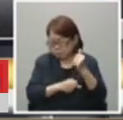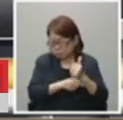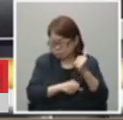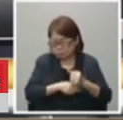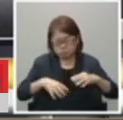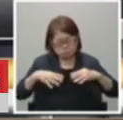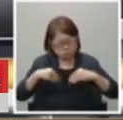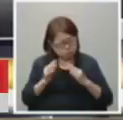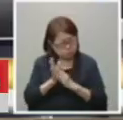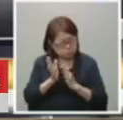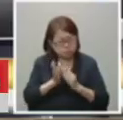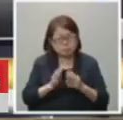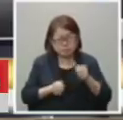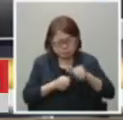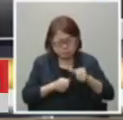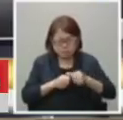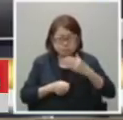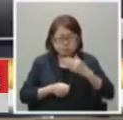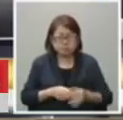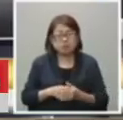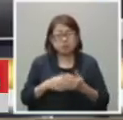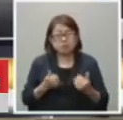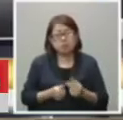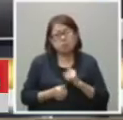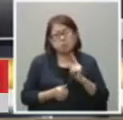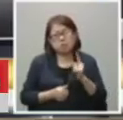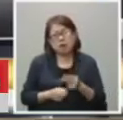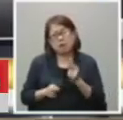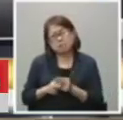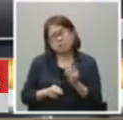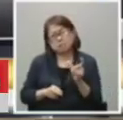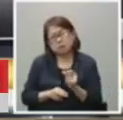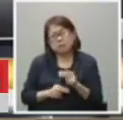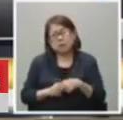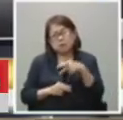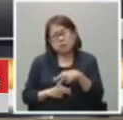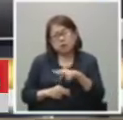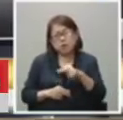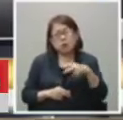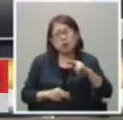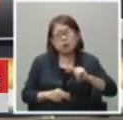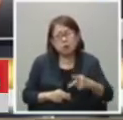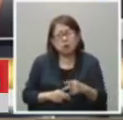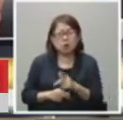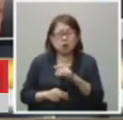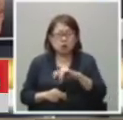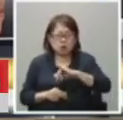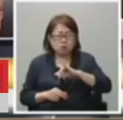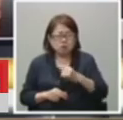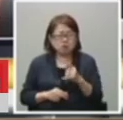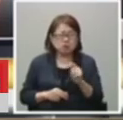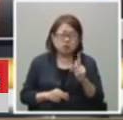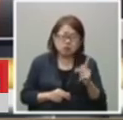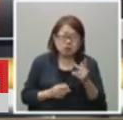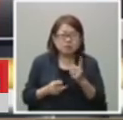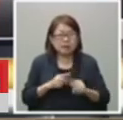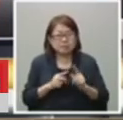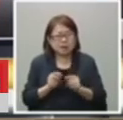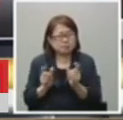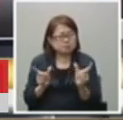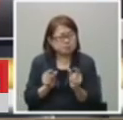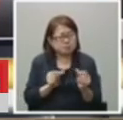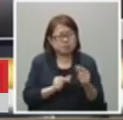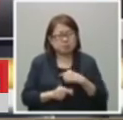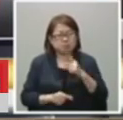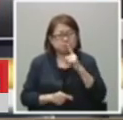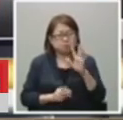านครับไม่ต้องให้ใครมานั่งใช้ตัวย่อพนงกจตอะไรทั้งหลายแหล่เนี่ยแหละครับผมจึงอยากบอกท่านนายกรัฐม